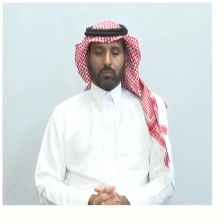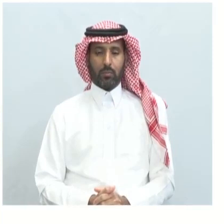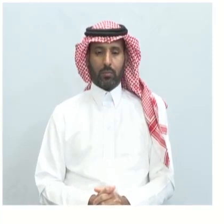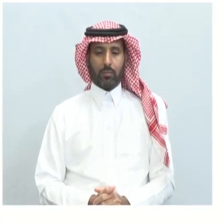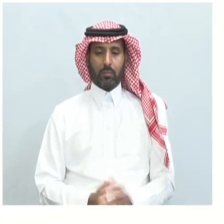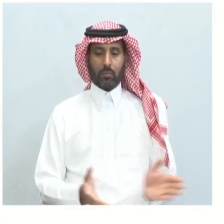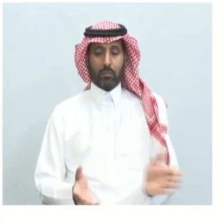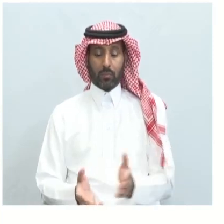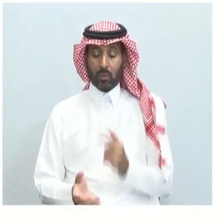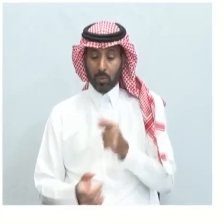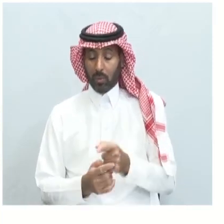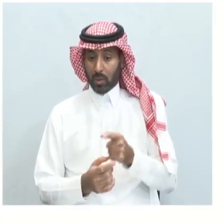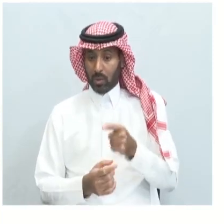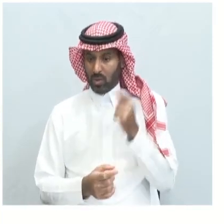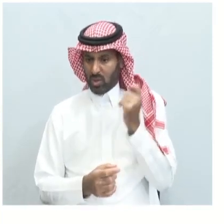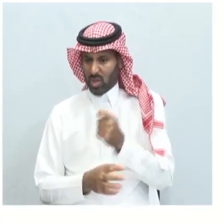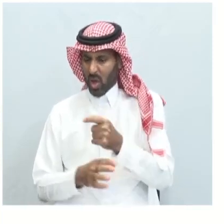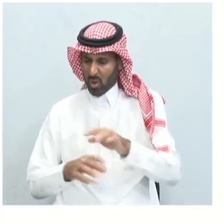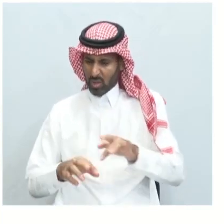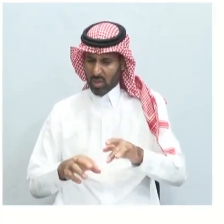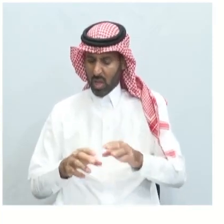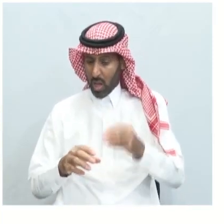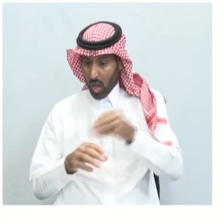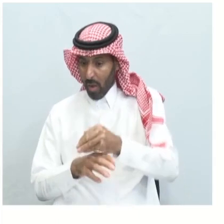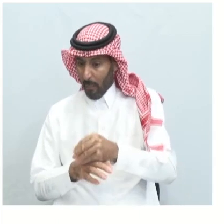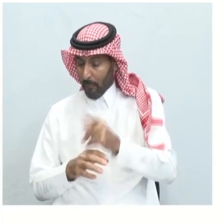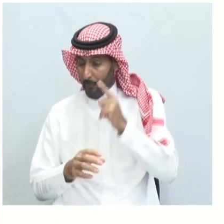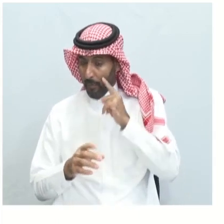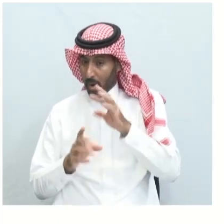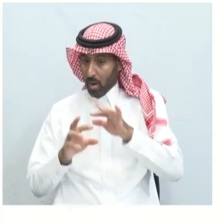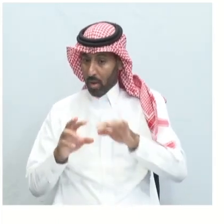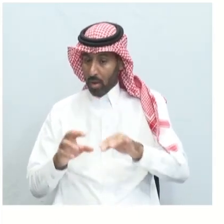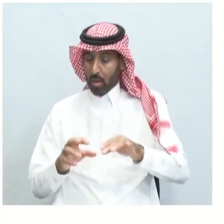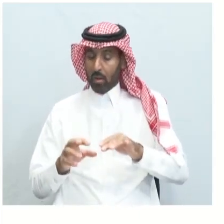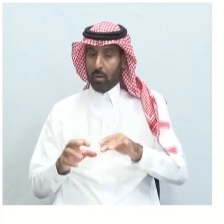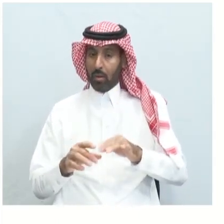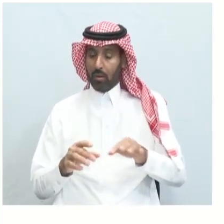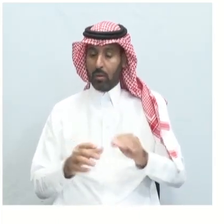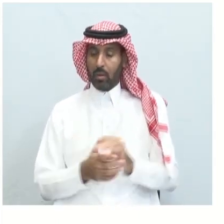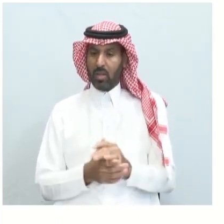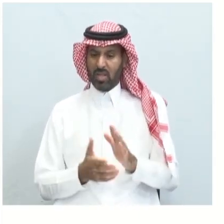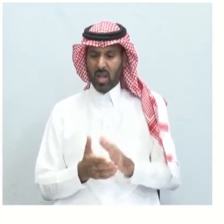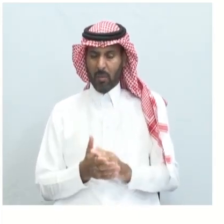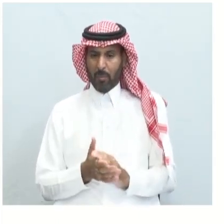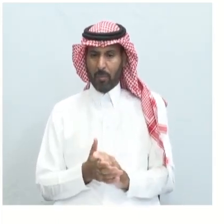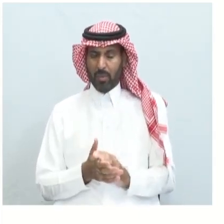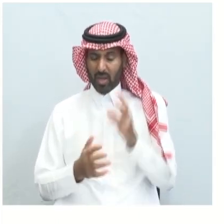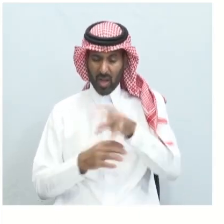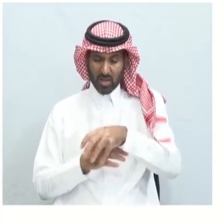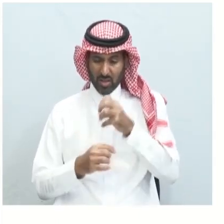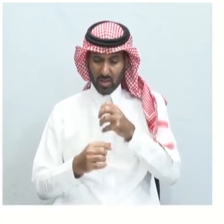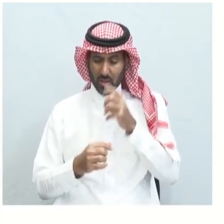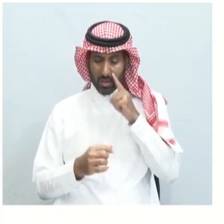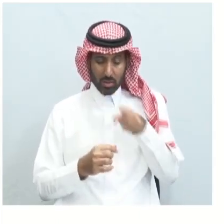البيانات مرتكبي الجرائم البرانيه قد يقومون باستغلال ثغره امنيه في نظام اتصالات مركبه ذاتيه